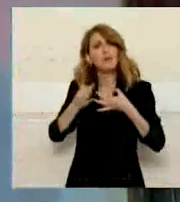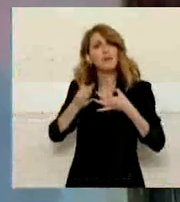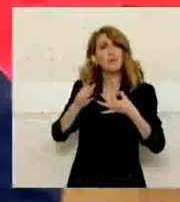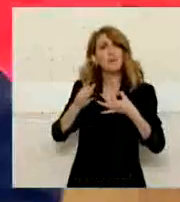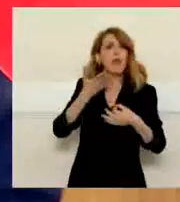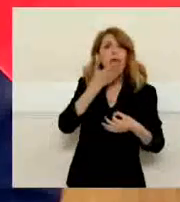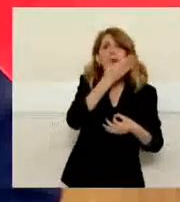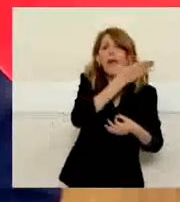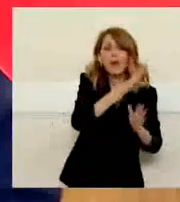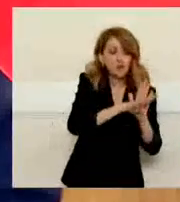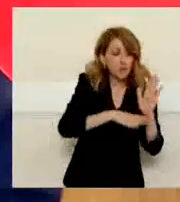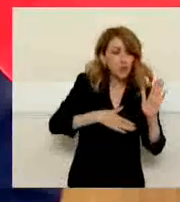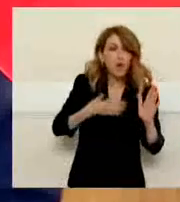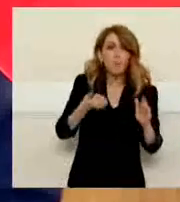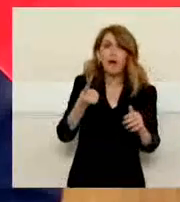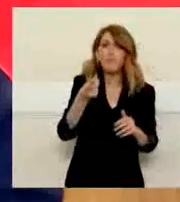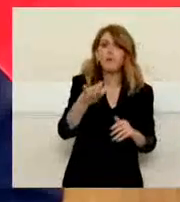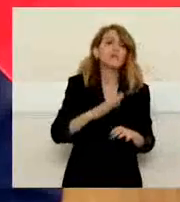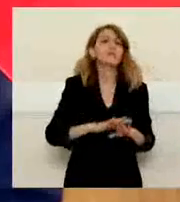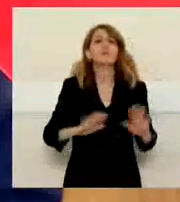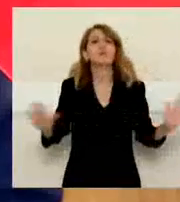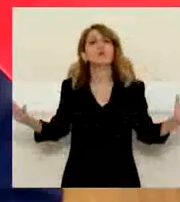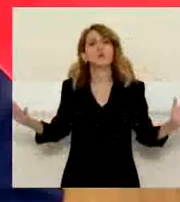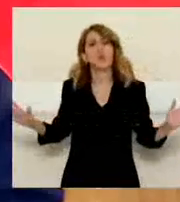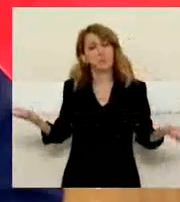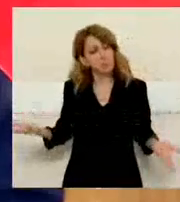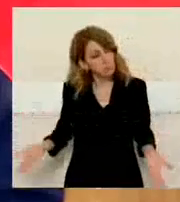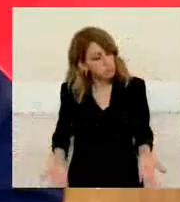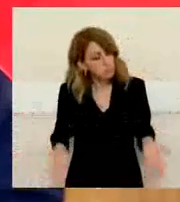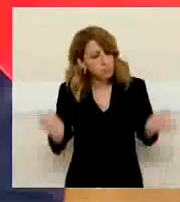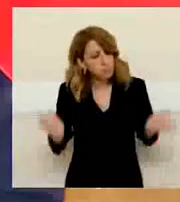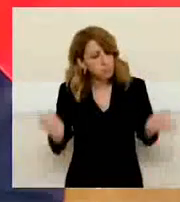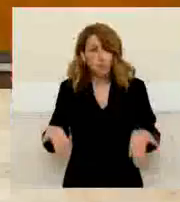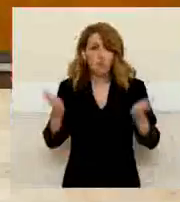και να λογαριάζουμε για να βγάλουμε τη χώρα από τα μνημόνια.